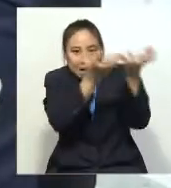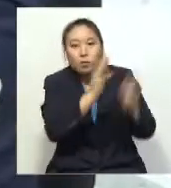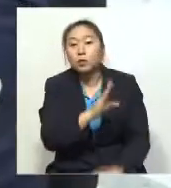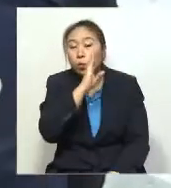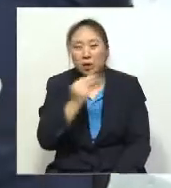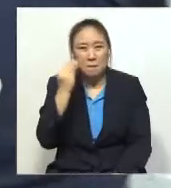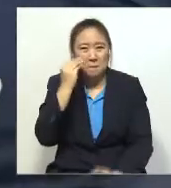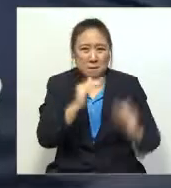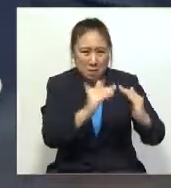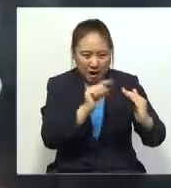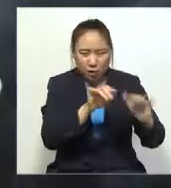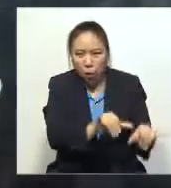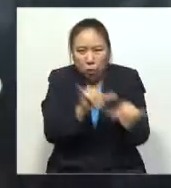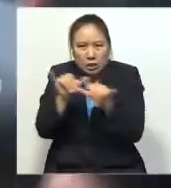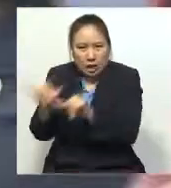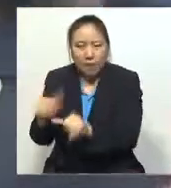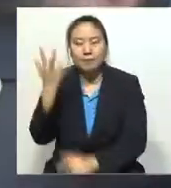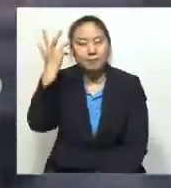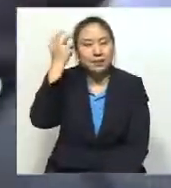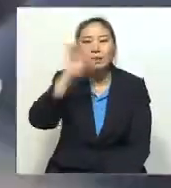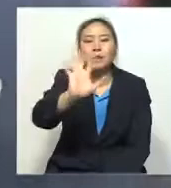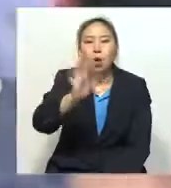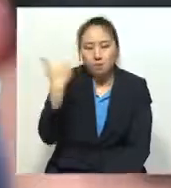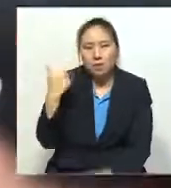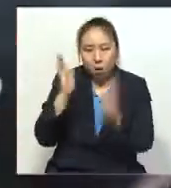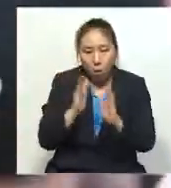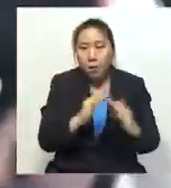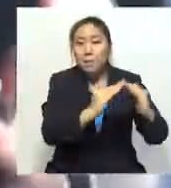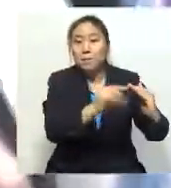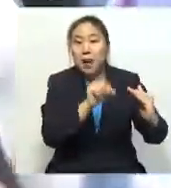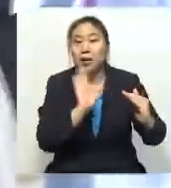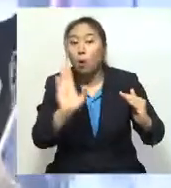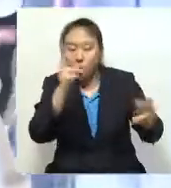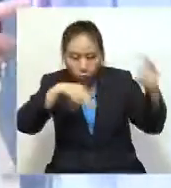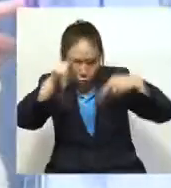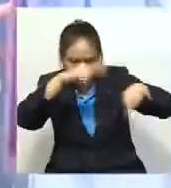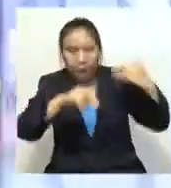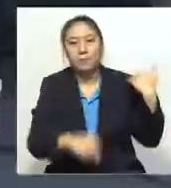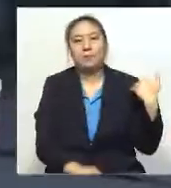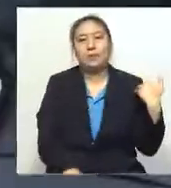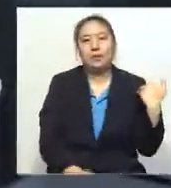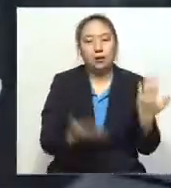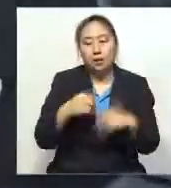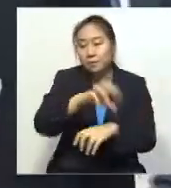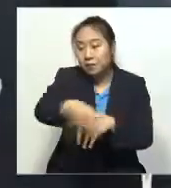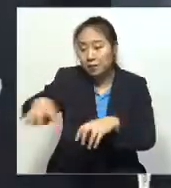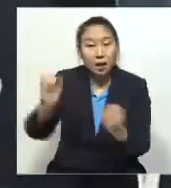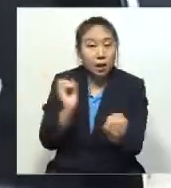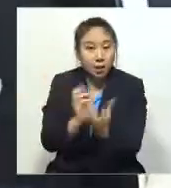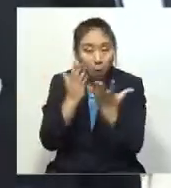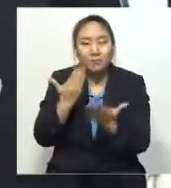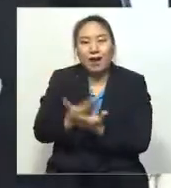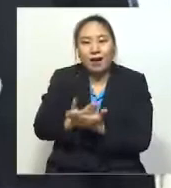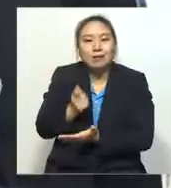ราวก็ขอให้ไม่ต้องกังวลค่ะเพราะจะมีคนคอยดูแลทรัพย์สินส่วนพื้นที่ที่ได้รับผลกระทบก็จะมีการชดเชยช่วยเ